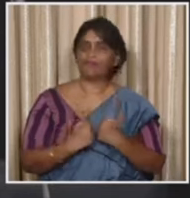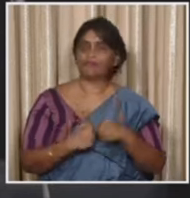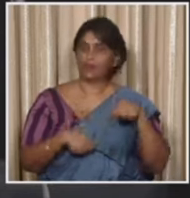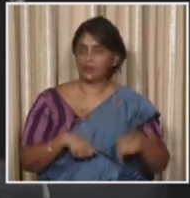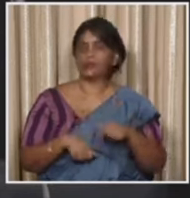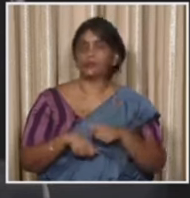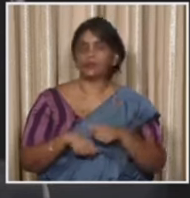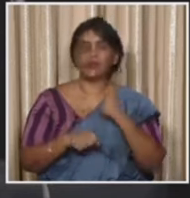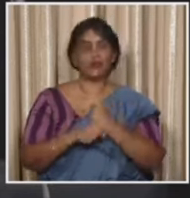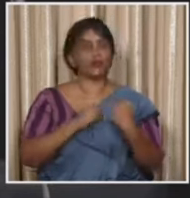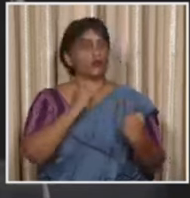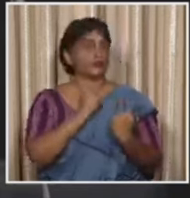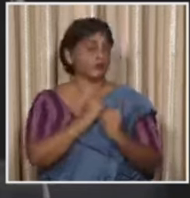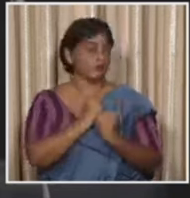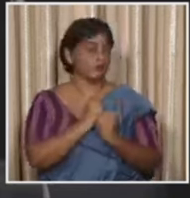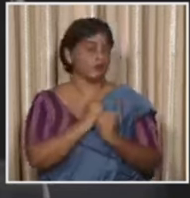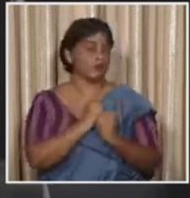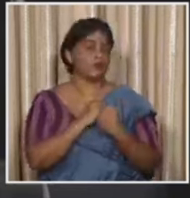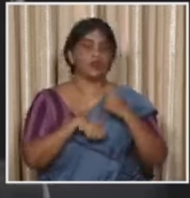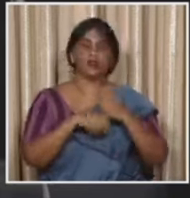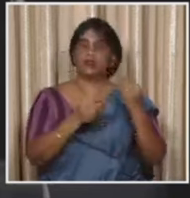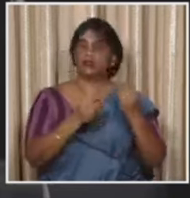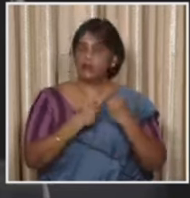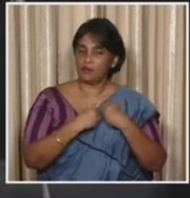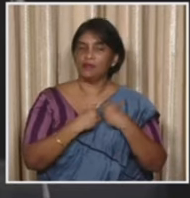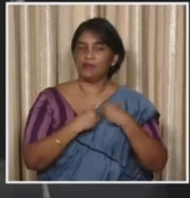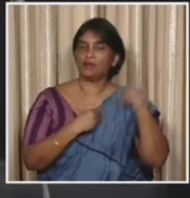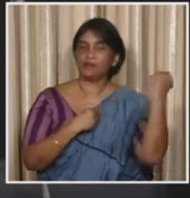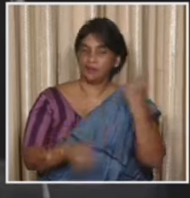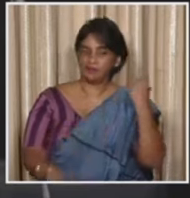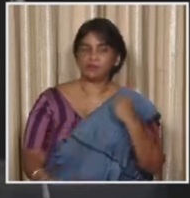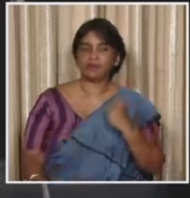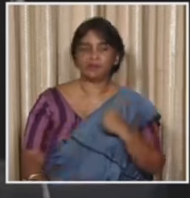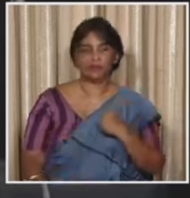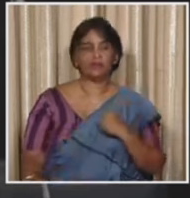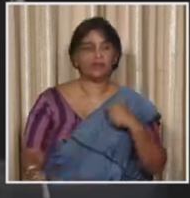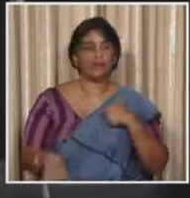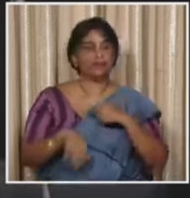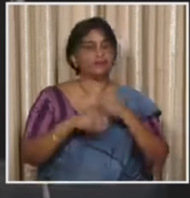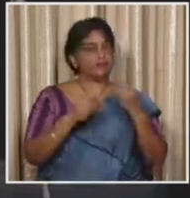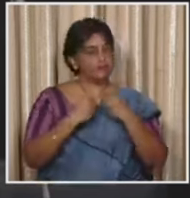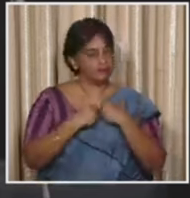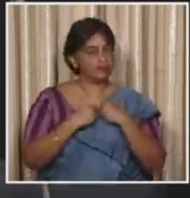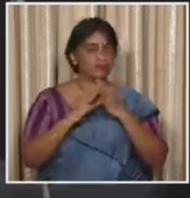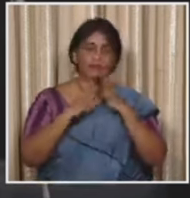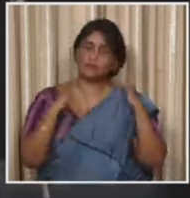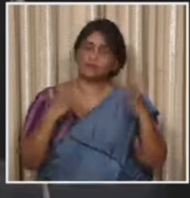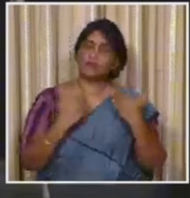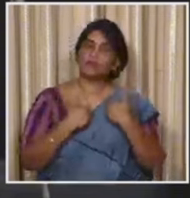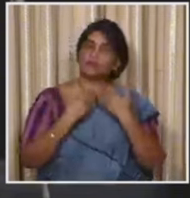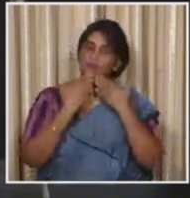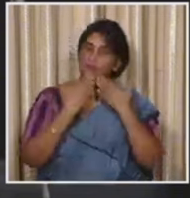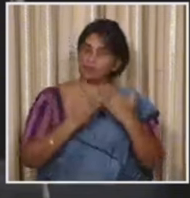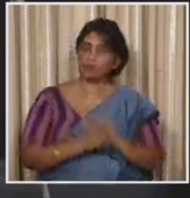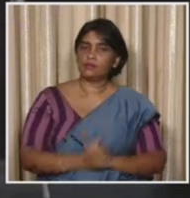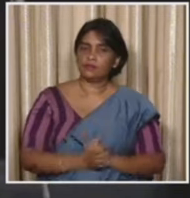අවස්ථාවේ රාජ්‍ය අනුග්‍රහය ඇතුව වෙලාව ලබාගෙන තියෙනවා මගේ කතාව කරන්න. මට ඒ අවස්ථාව ලබා දුන්නාට මම ස්තුතිවන්ත වෙන්න